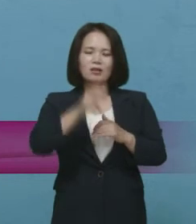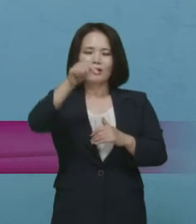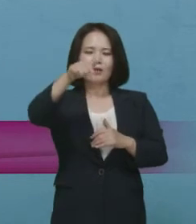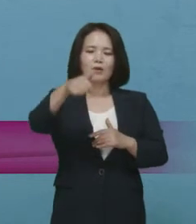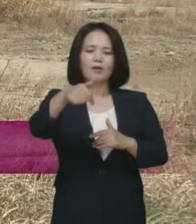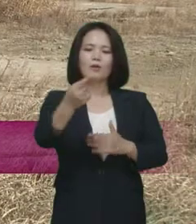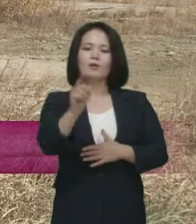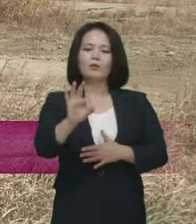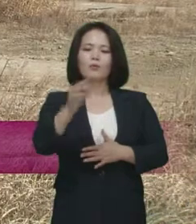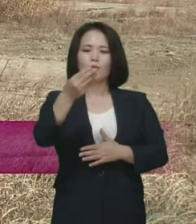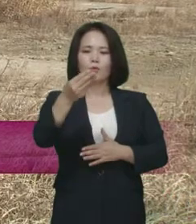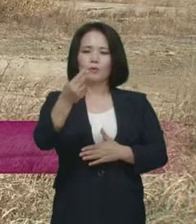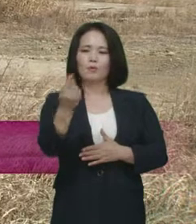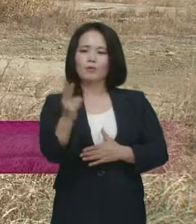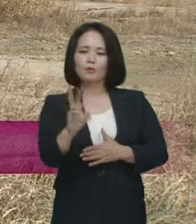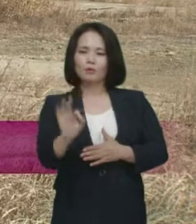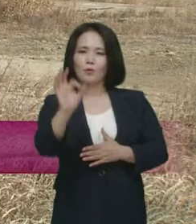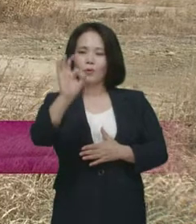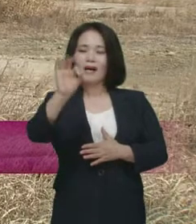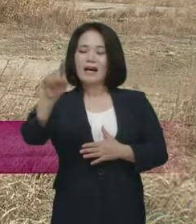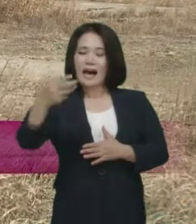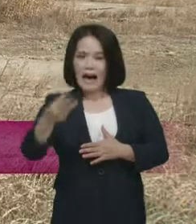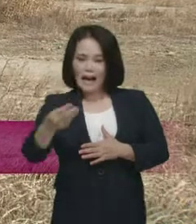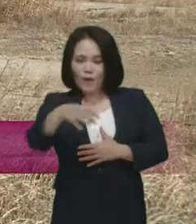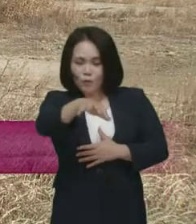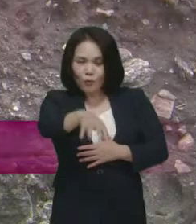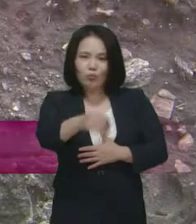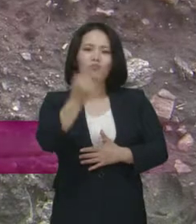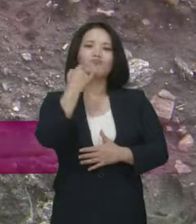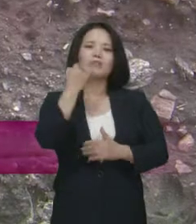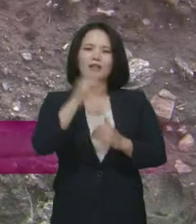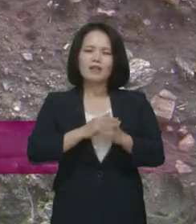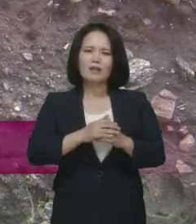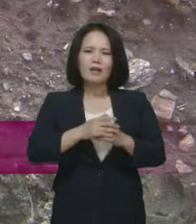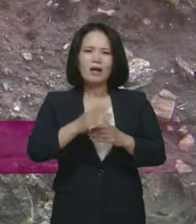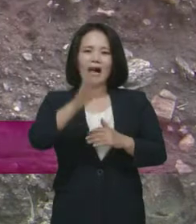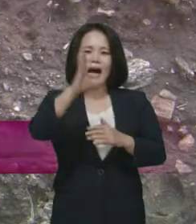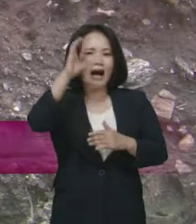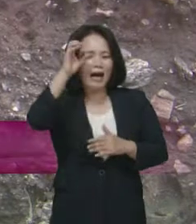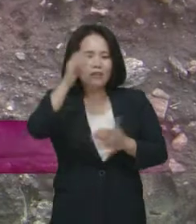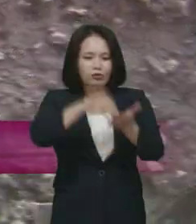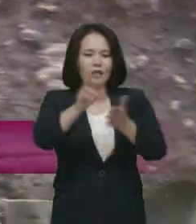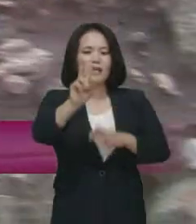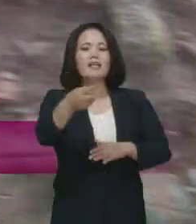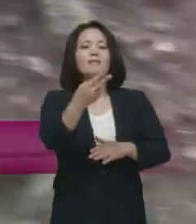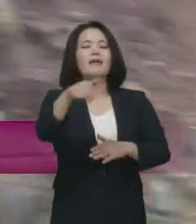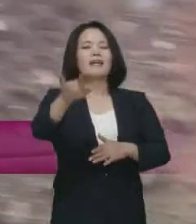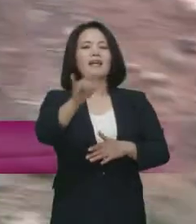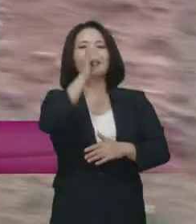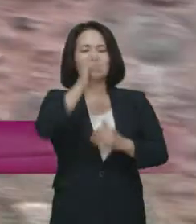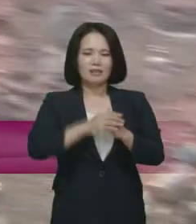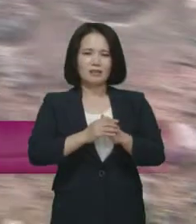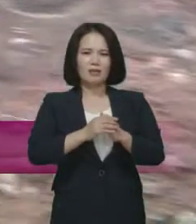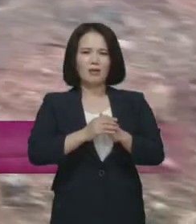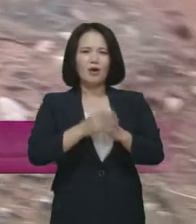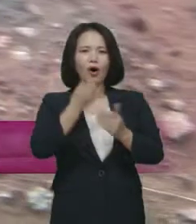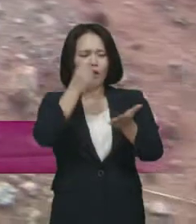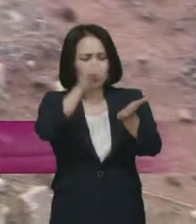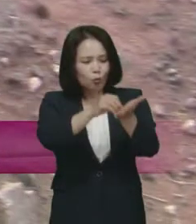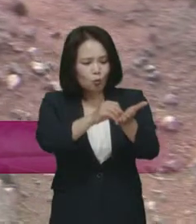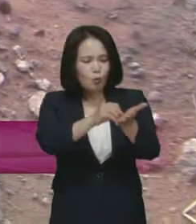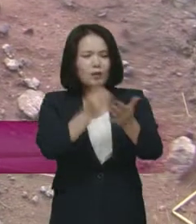좀 가볼만 합니다 이곳에는 화석 상태의 공유 활이 200여 개나 있다고 하는데요 화석과 같은 검붉은 색을